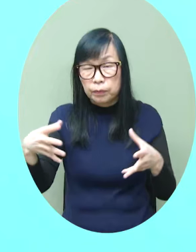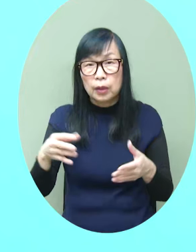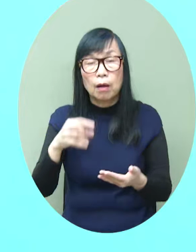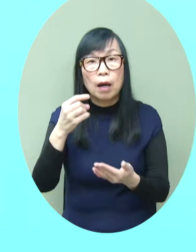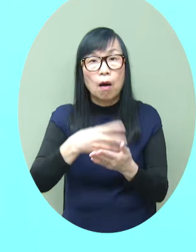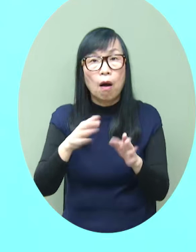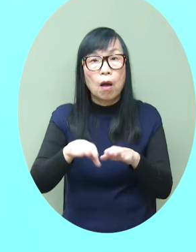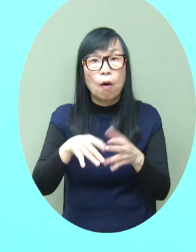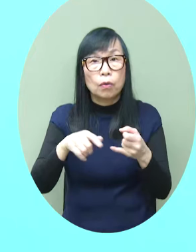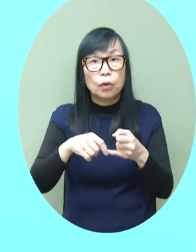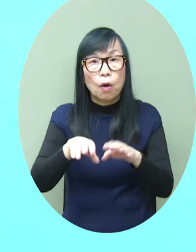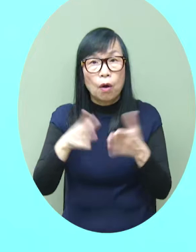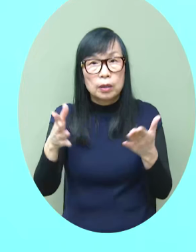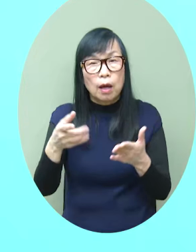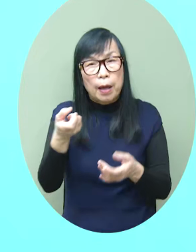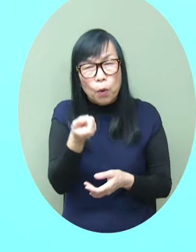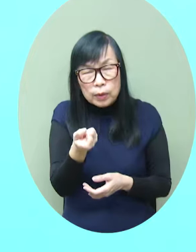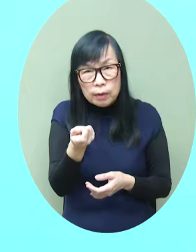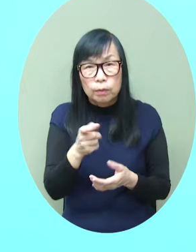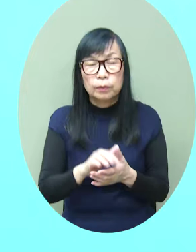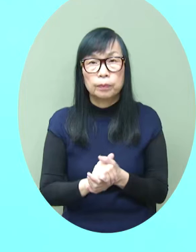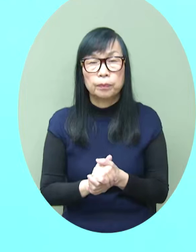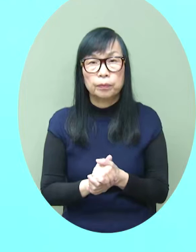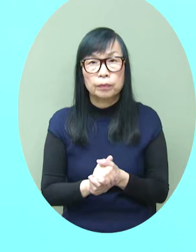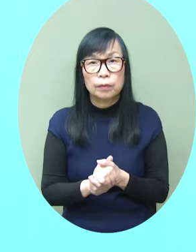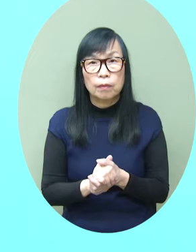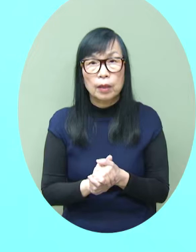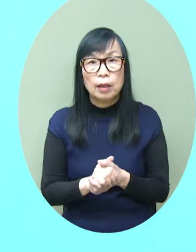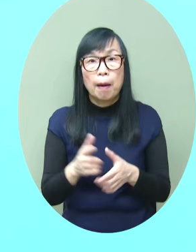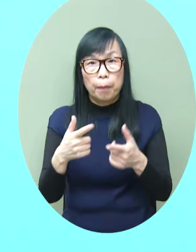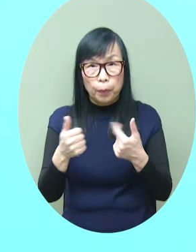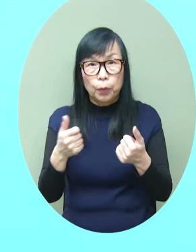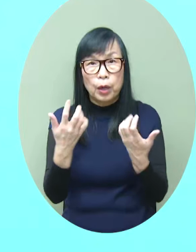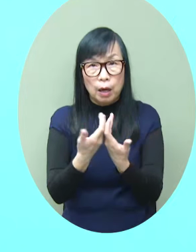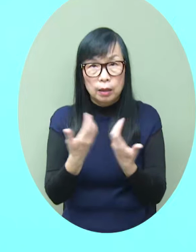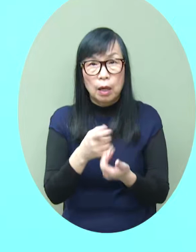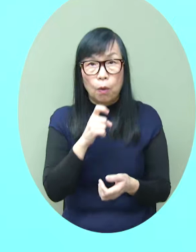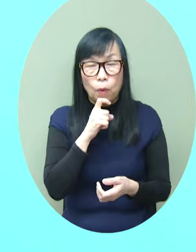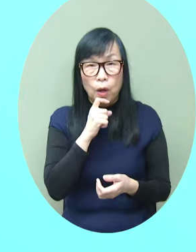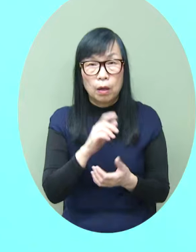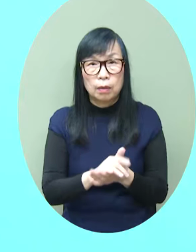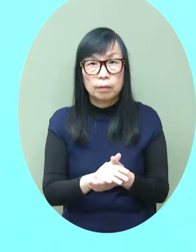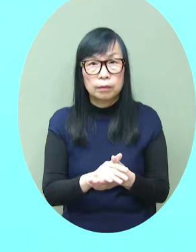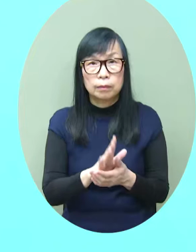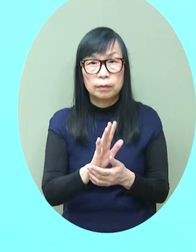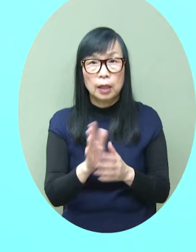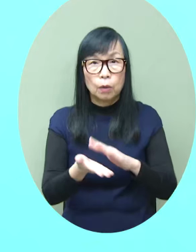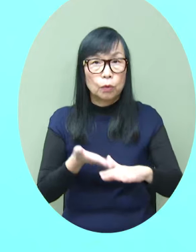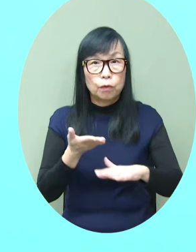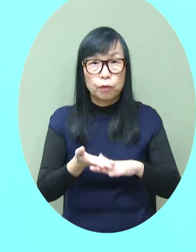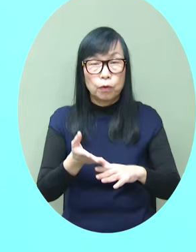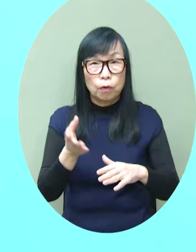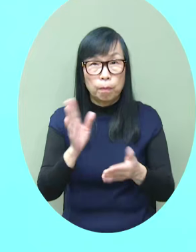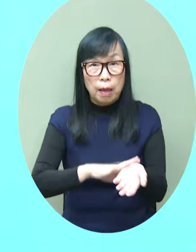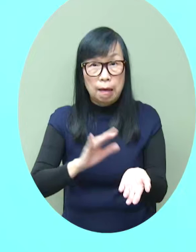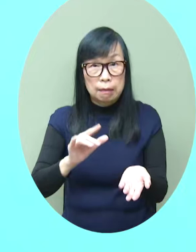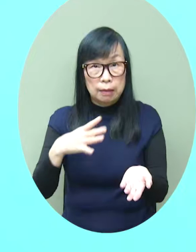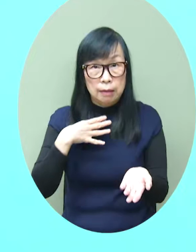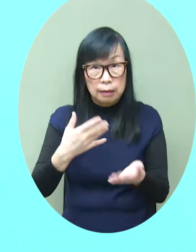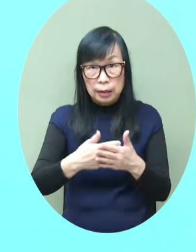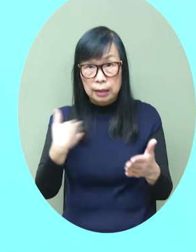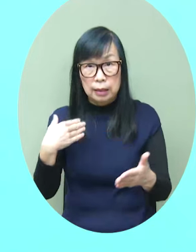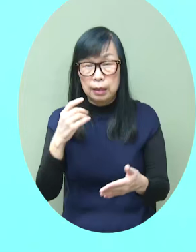初嘅時候咧係會係好細嘅嚇，係會有配額嘅，唔係回復翻去疫情之前咧，我